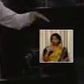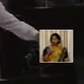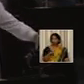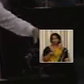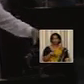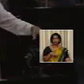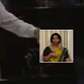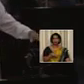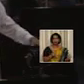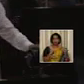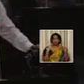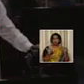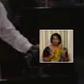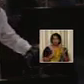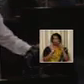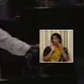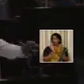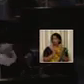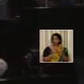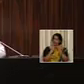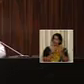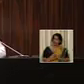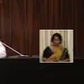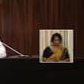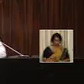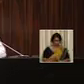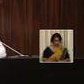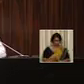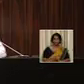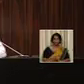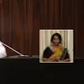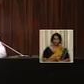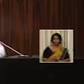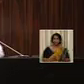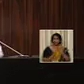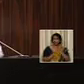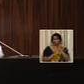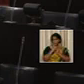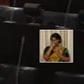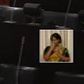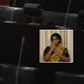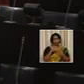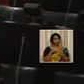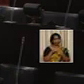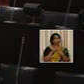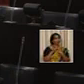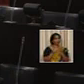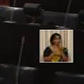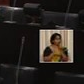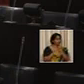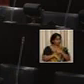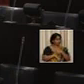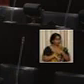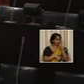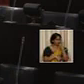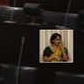ශ්‍රමය අවශ්‍යයි ඒ බව පෙන්නලා ස්තුතියි බොහොම ස්තුතියි මම කාරණා දෙකටම උත්තර දෙන්නම් පොඩ්ඩක් වෙලාව අරගෙන උත්තරයක් දෙනවා